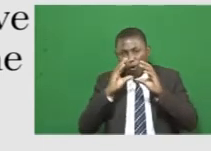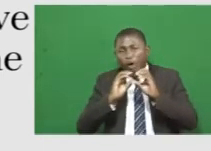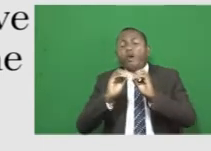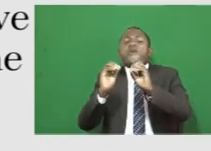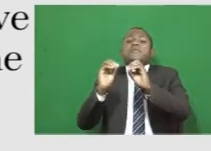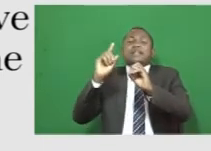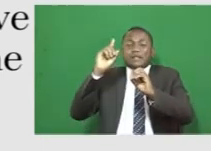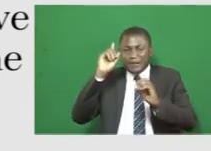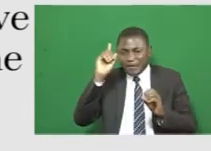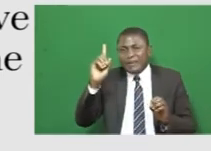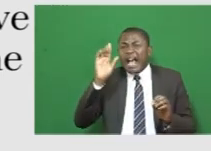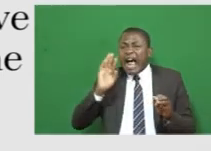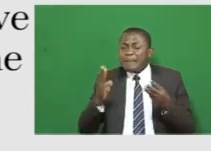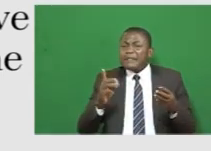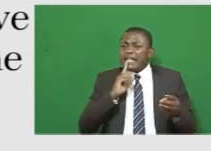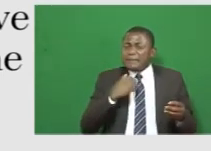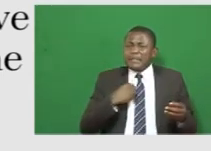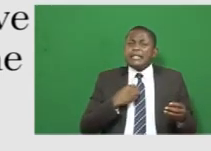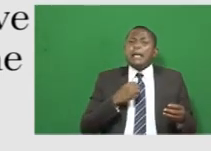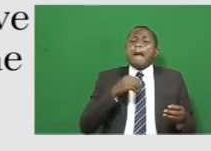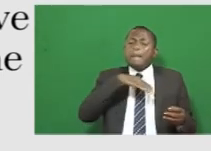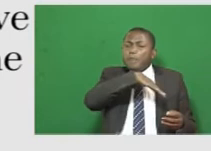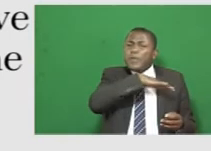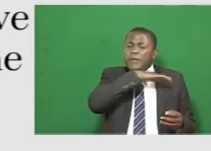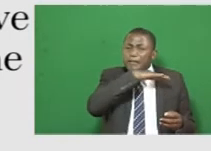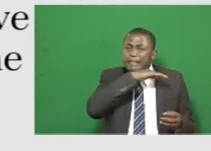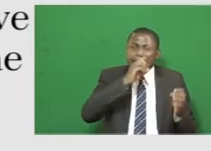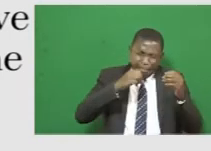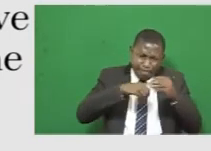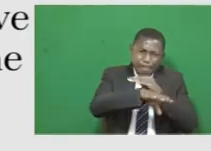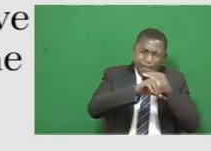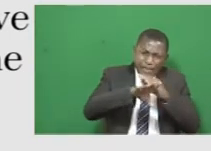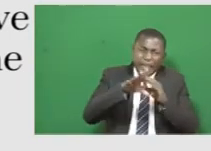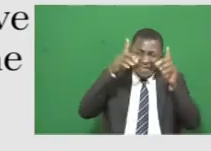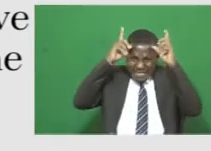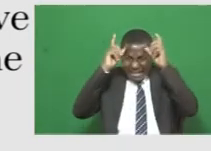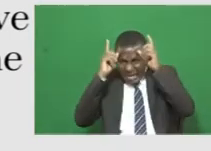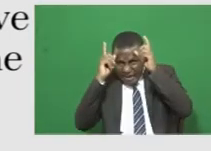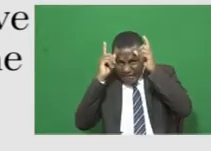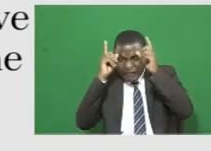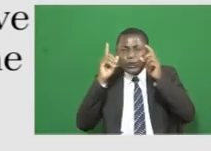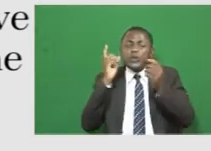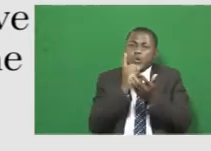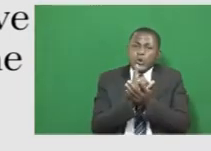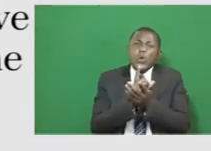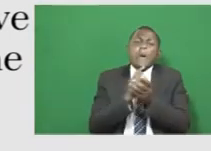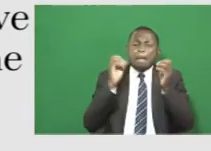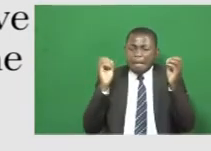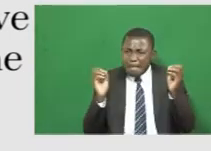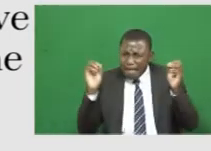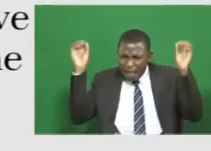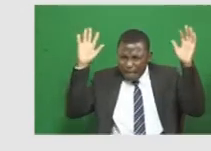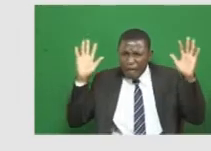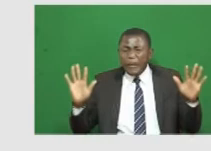ishe hatina kuprofita muzita renyere. Nekudzinga mweya yakaipa muzita renyere. Nekuita mabasa esimba mazhinji muzita